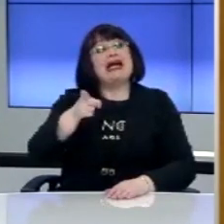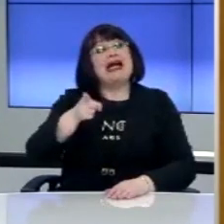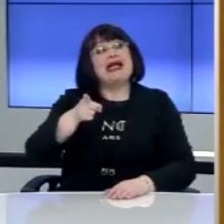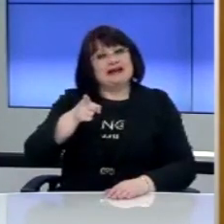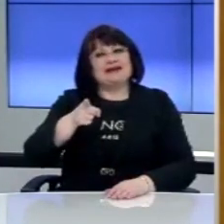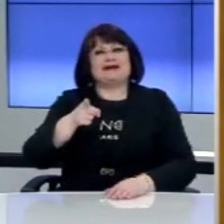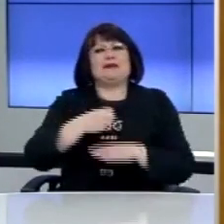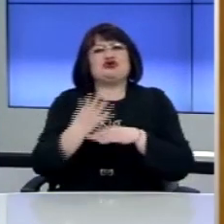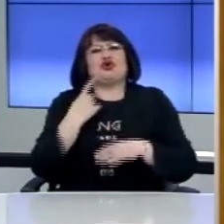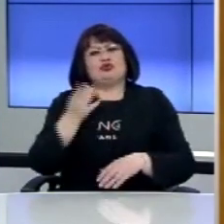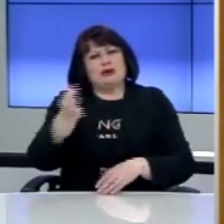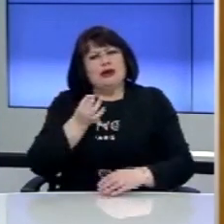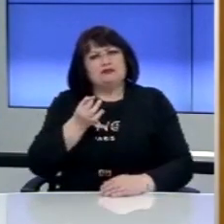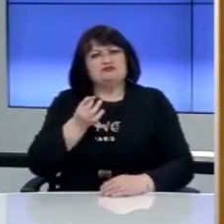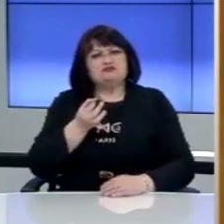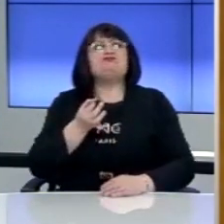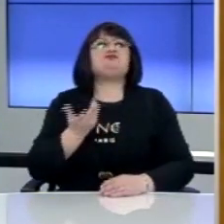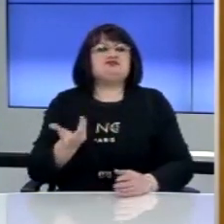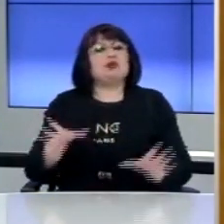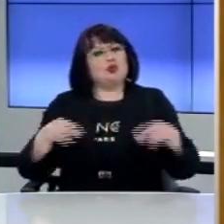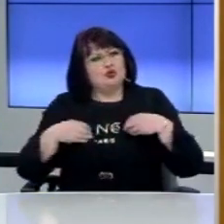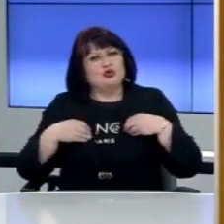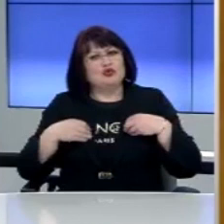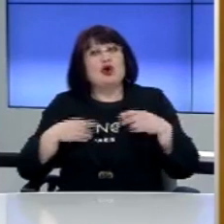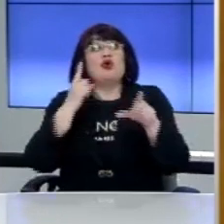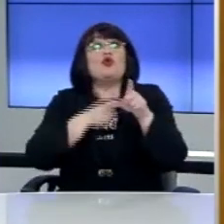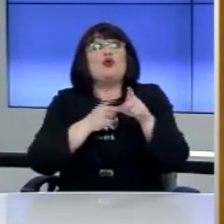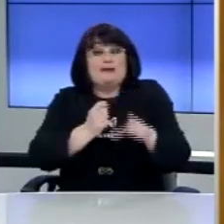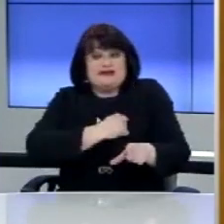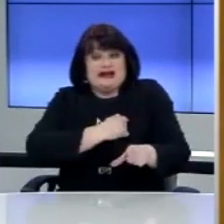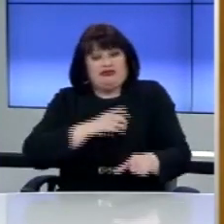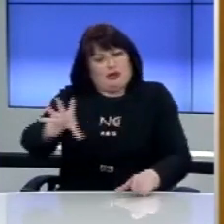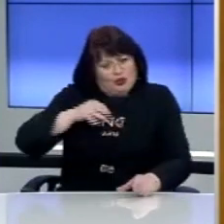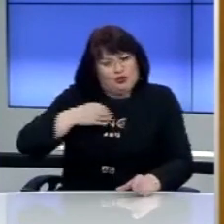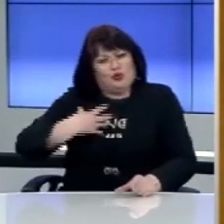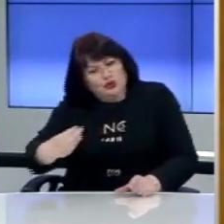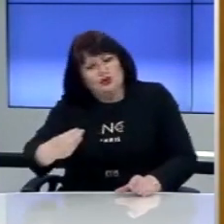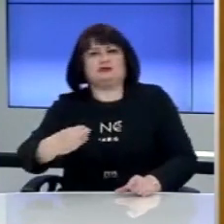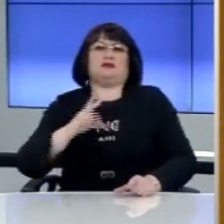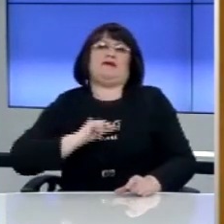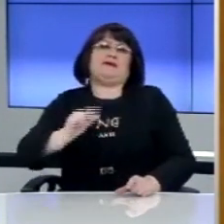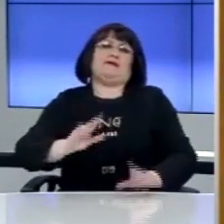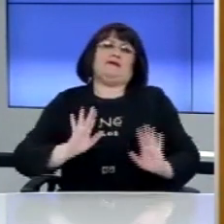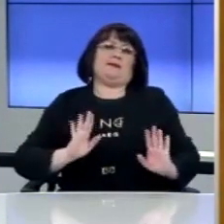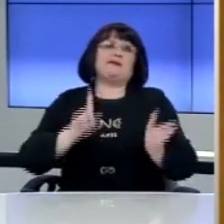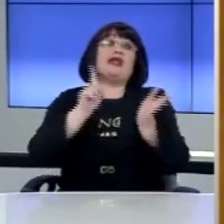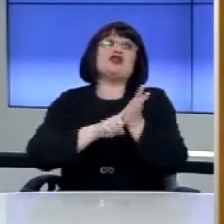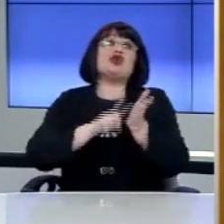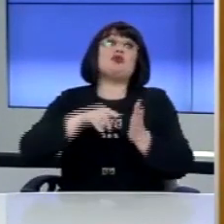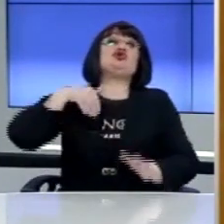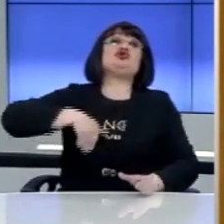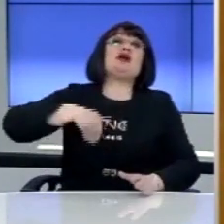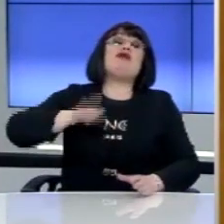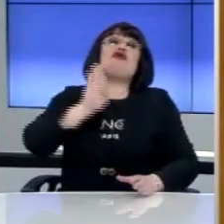στην υιοθέτηση, έστω και στα λόγια, της θέσης του ΚΚΕ. Ακριβώς, νόμος Κατρούγκαλου